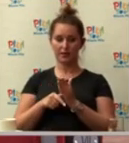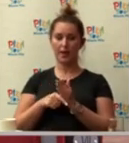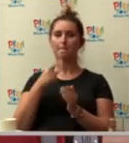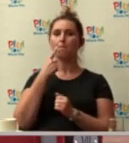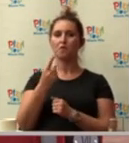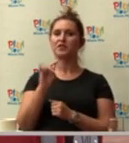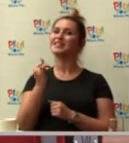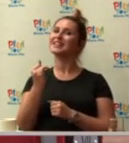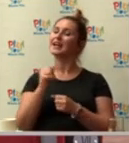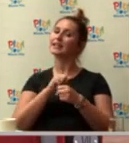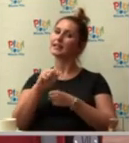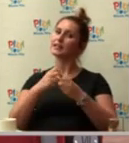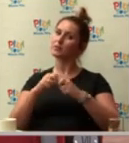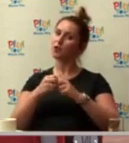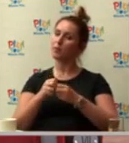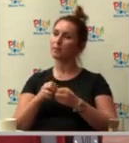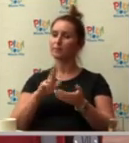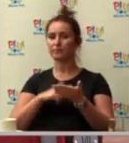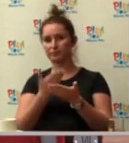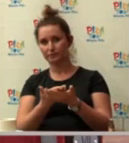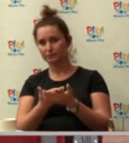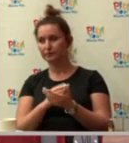jest problem. Na przykład,